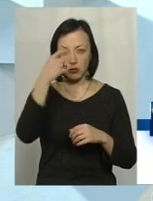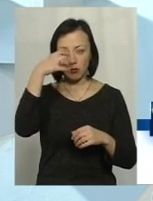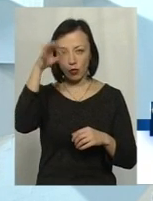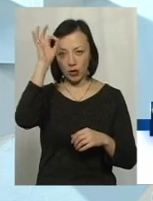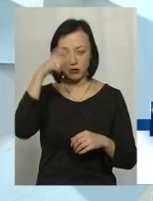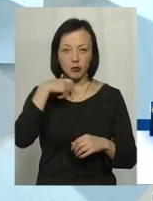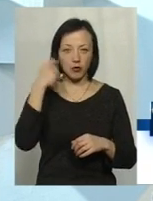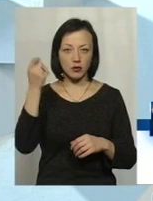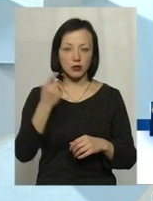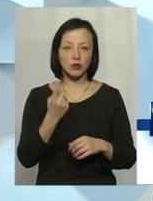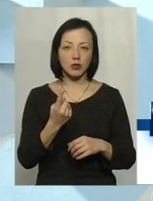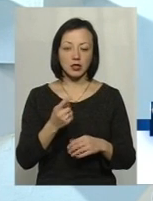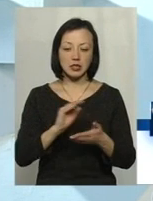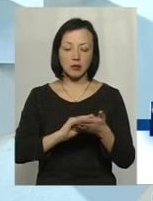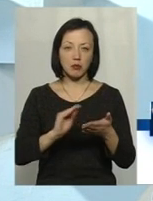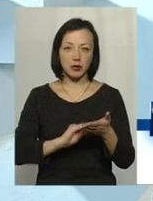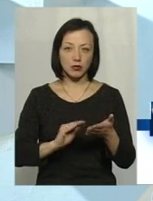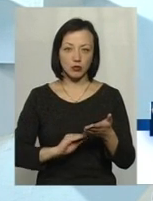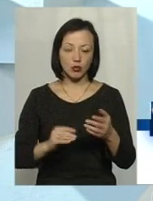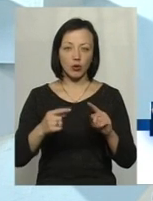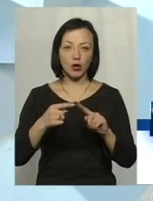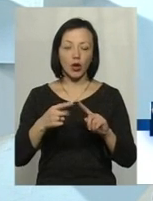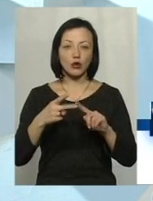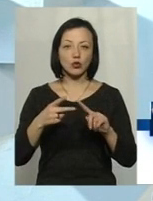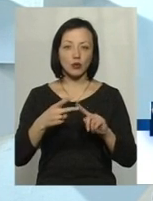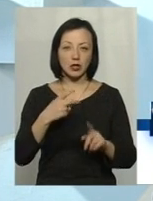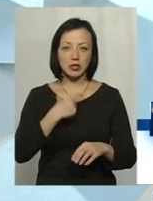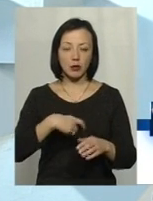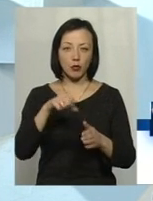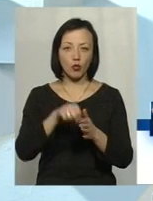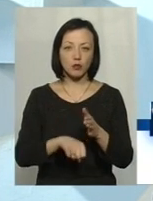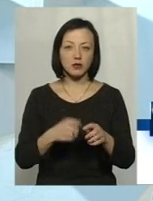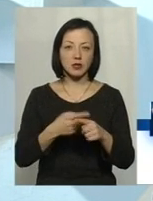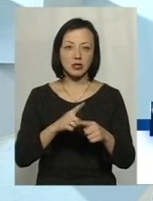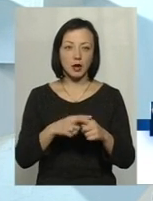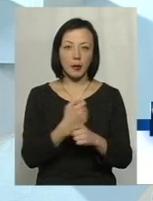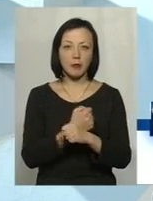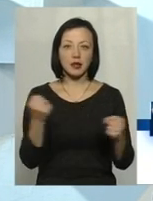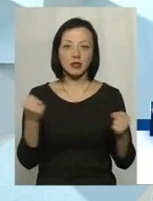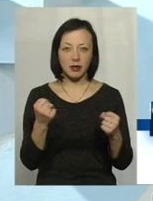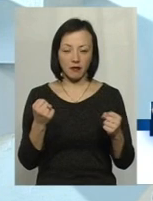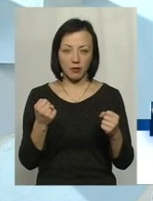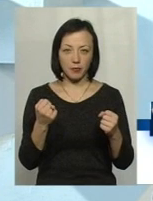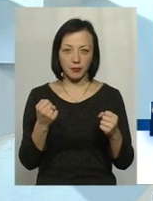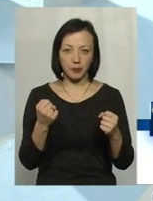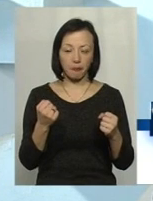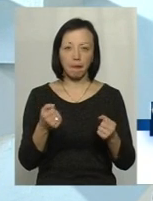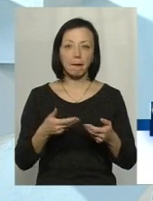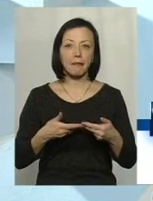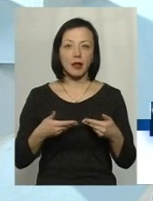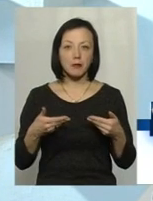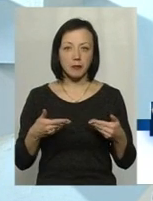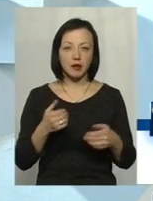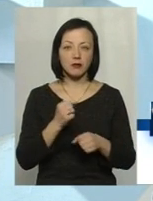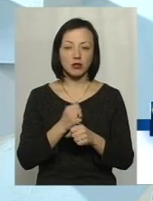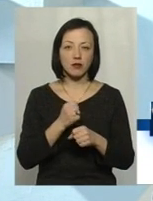повішення з відповідною запискою. І друге самогубство – це підрив на гранаті. Ми